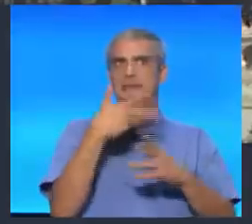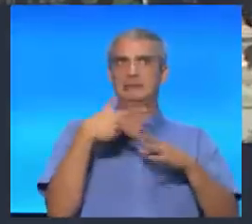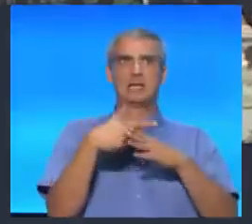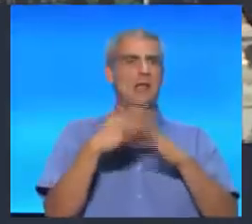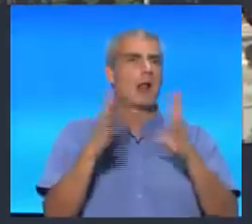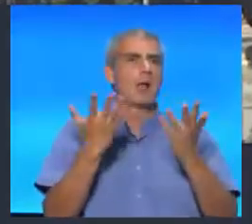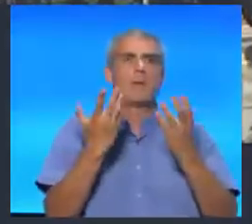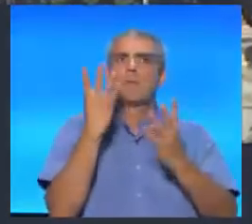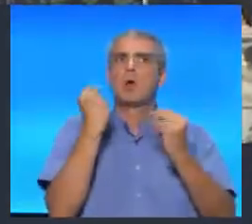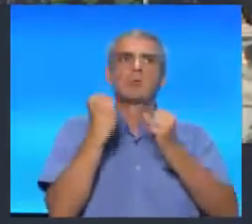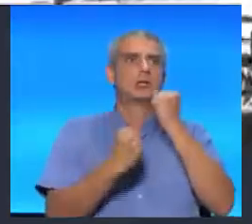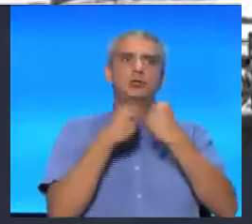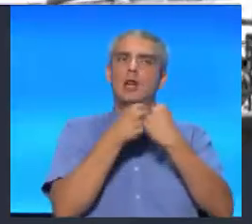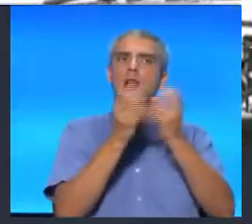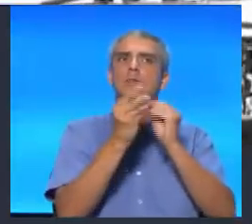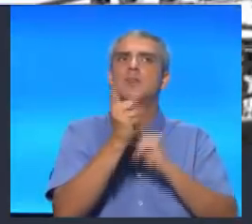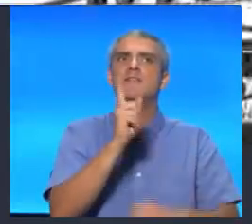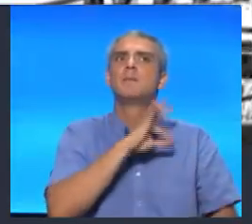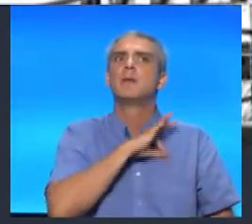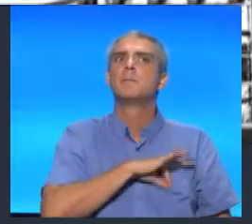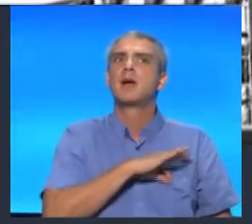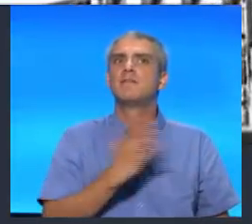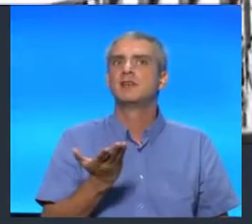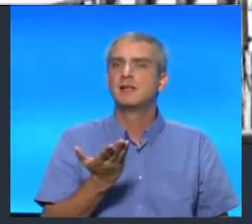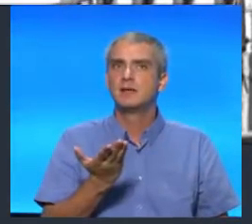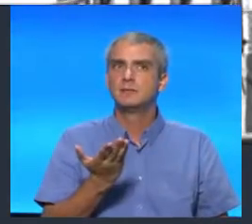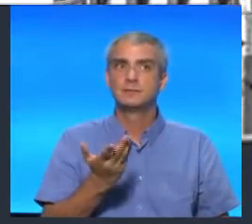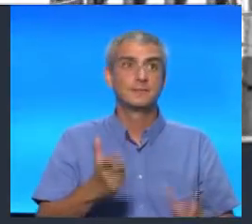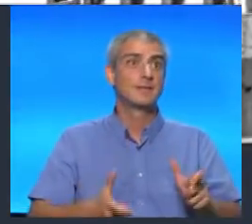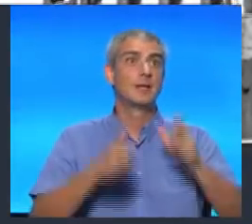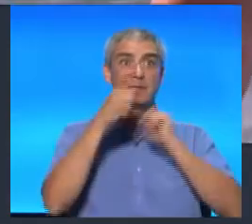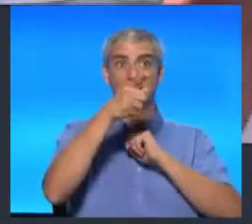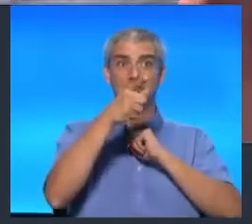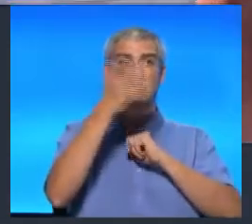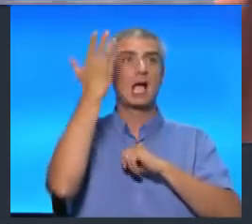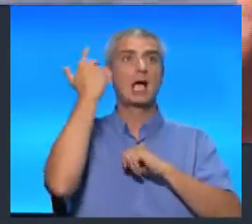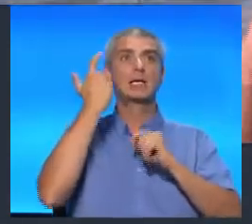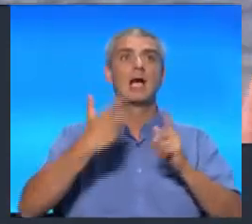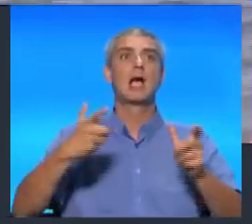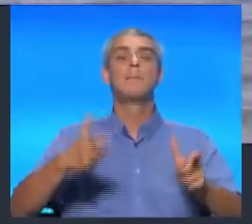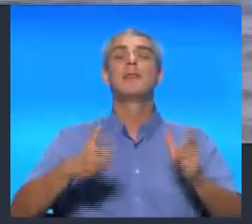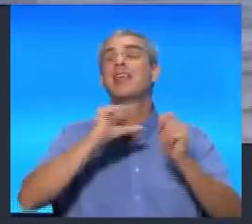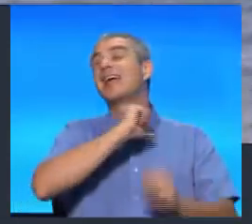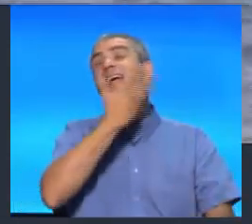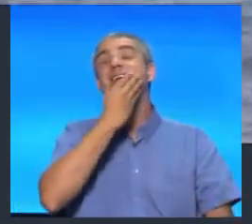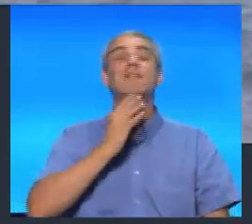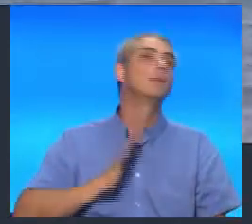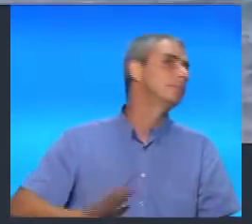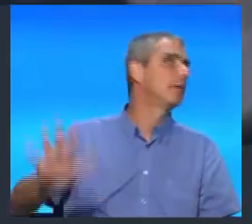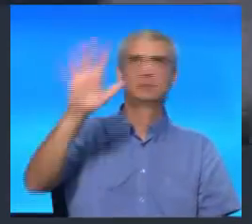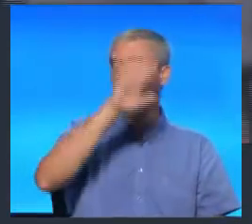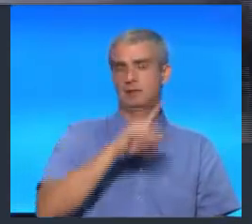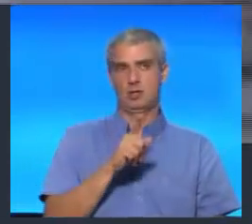כל כך קשה להתמודד איתם, ומי מרוויח מזה? הבניין הזה היה הבניין הכי יפה במזרח